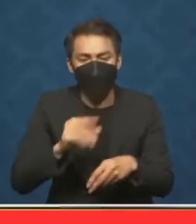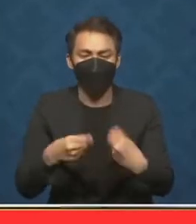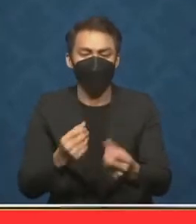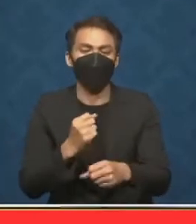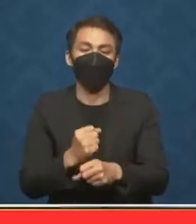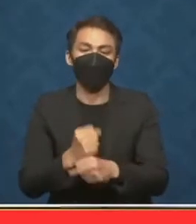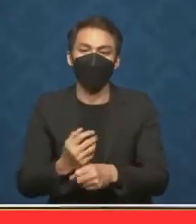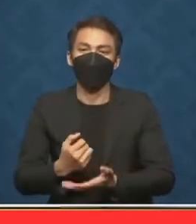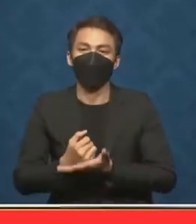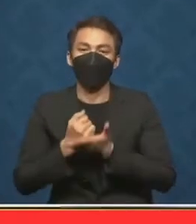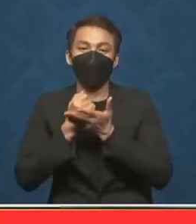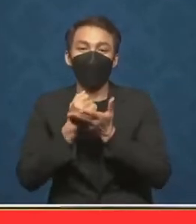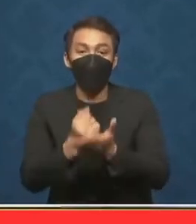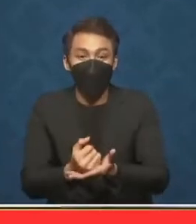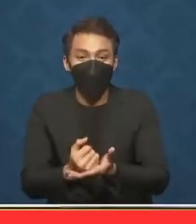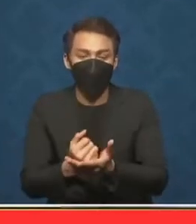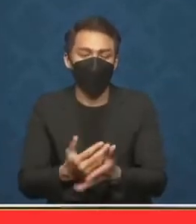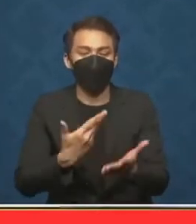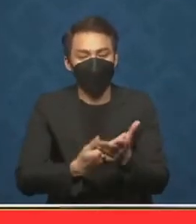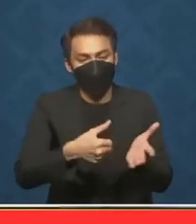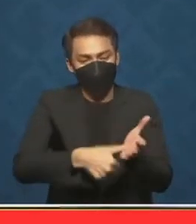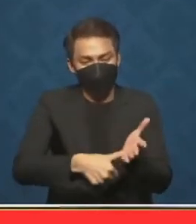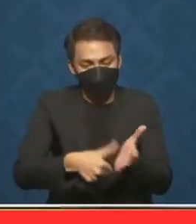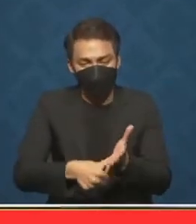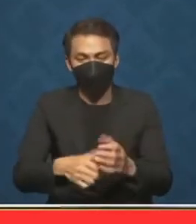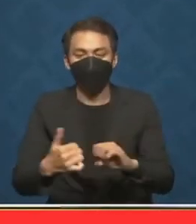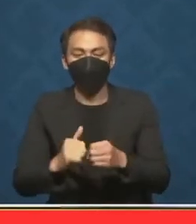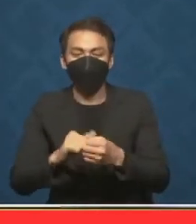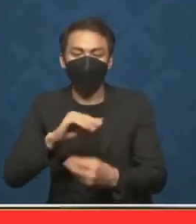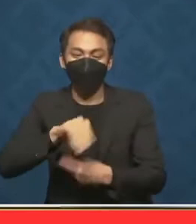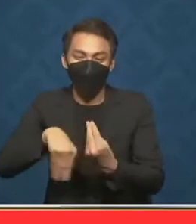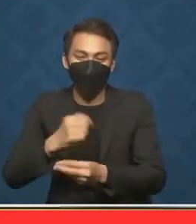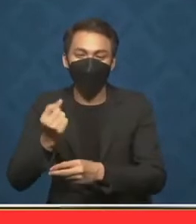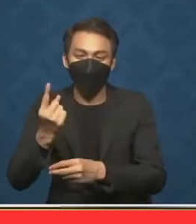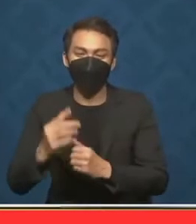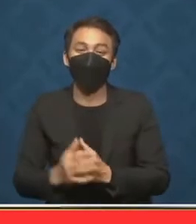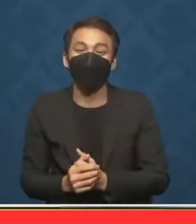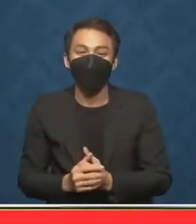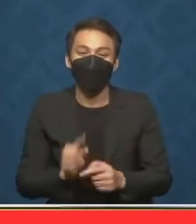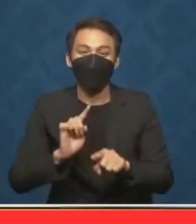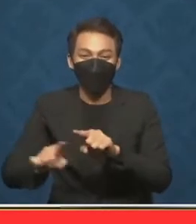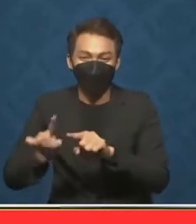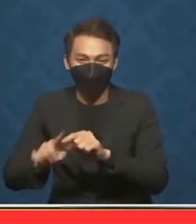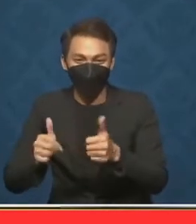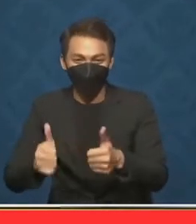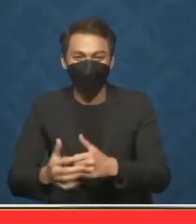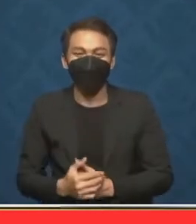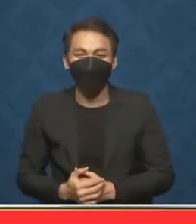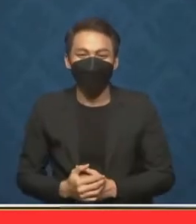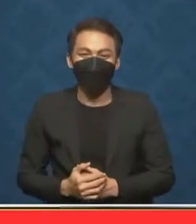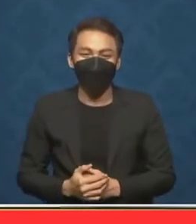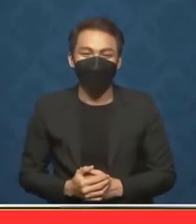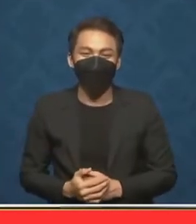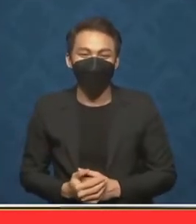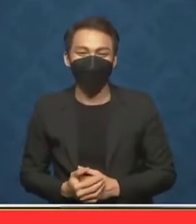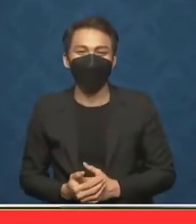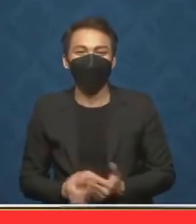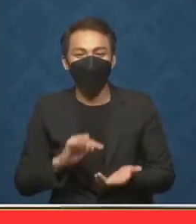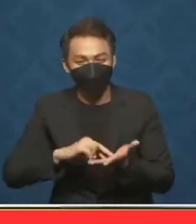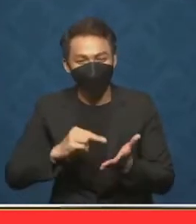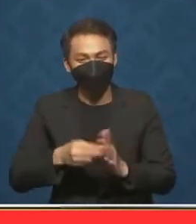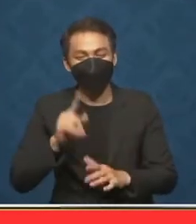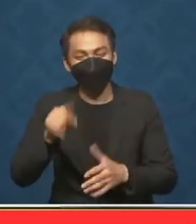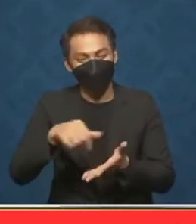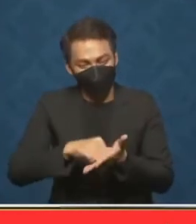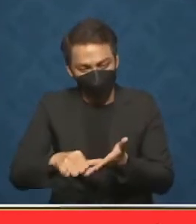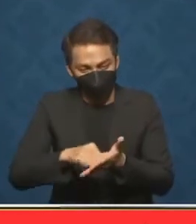ลใช้หาเงินใช้นี่แก้ปัหาเศรฐกิจจนมีสโรแนวาเศรษฐกแย่คนแก้ตองพกเพื่อไทย